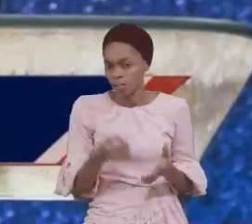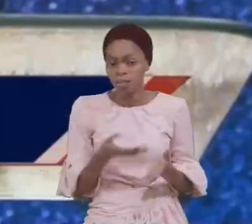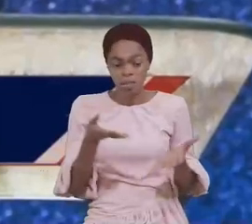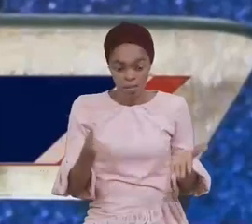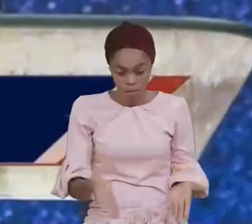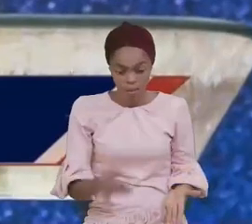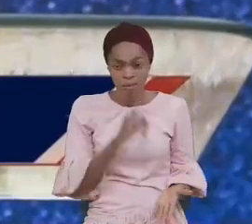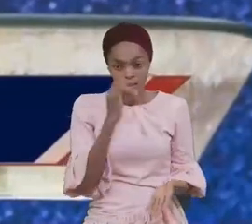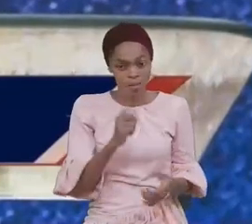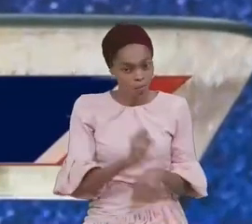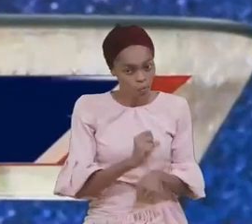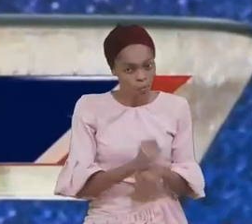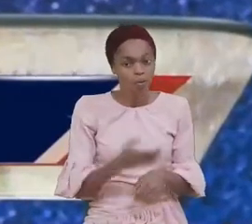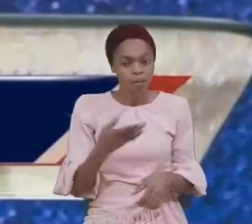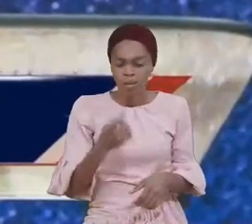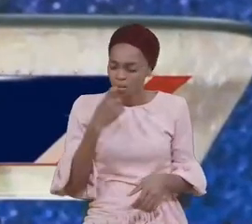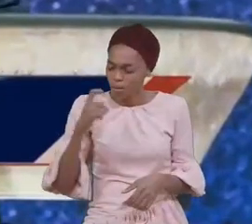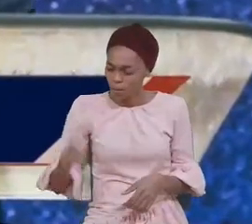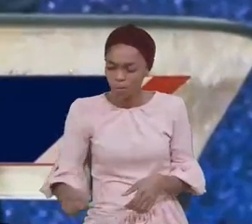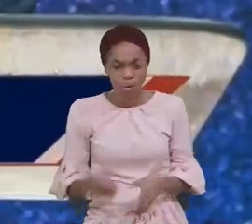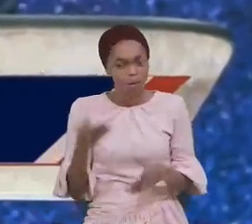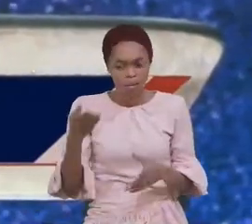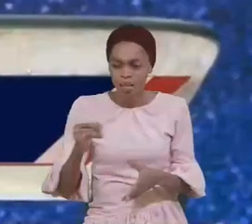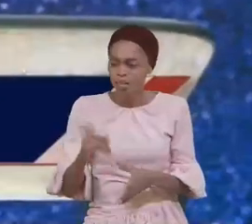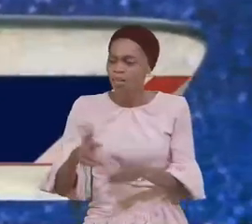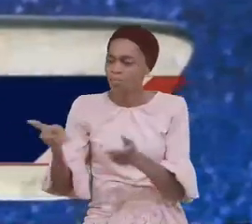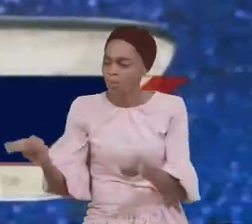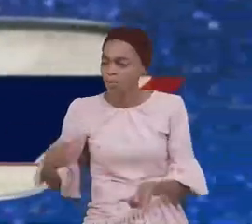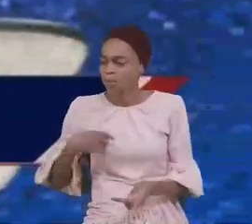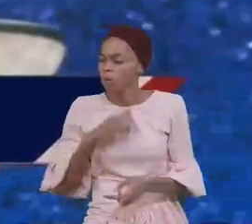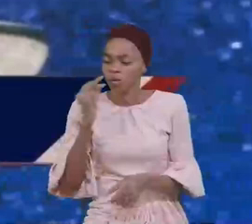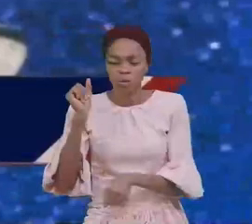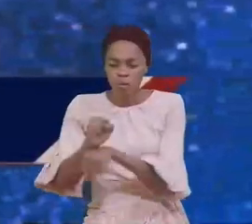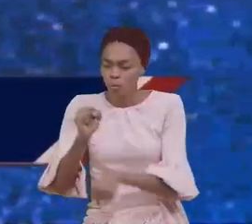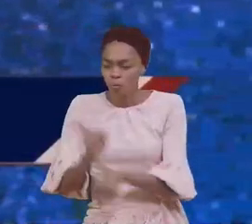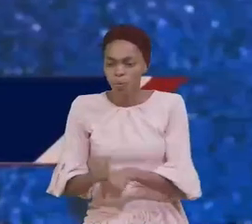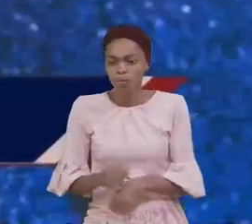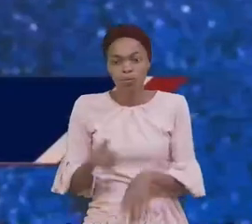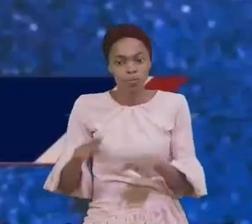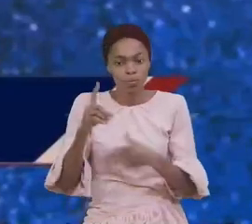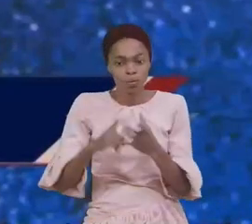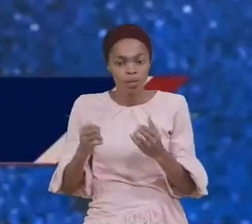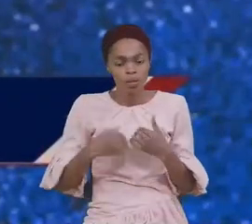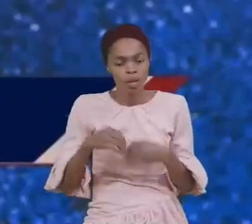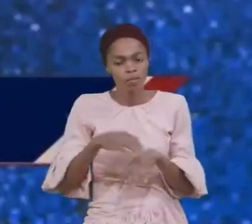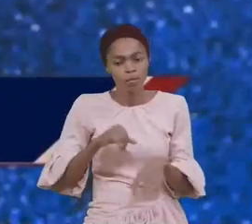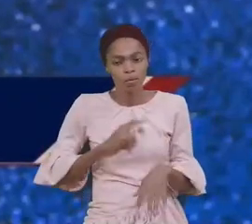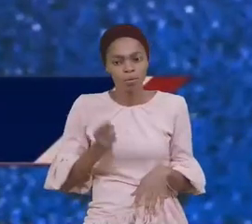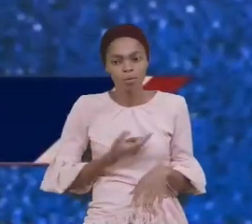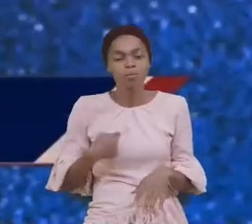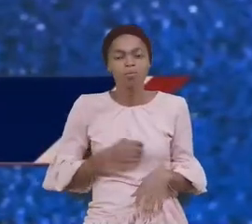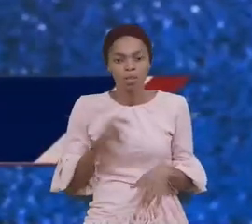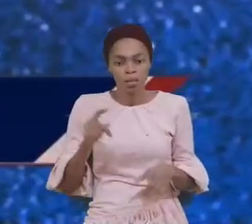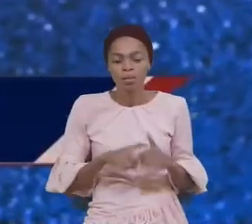voici, le territoire à pénétrer et faire ce à quoi nous a appelé. Alors, il nous faut une